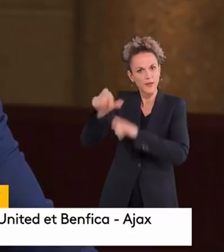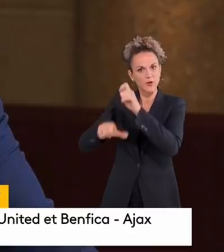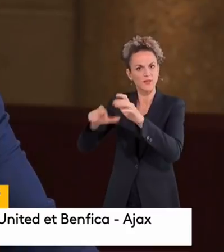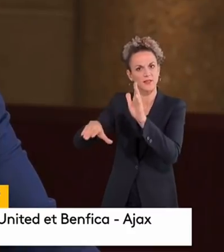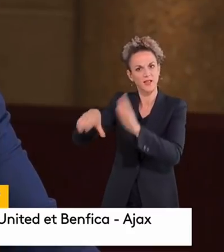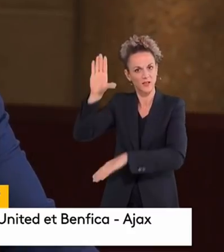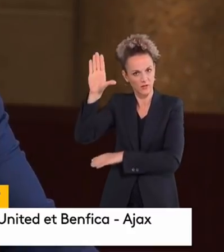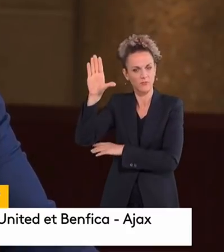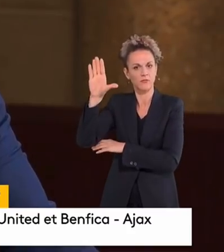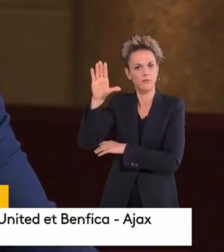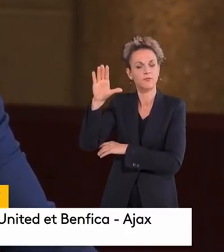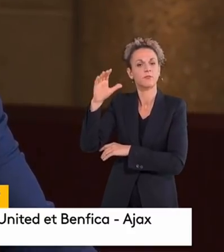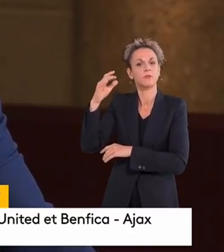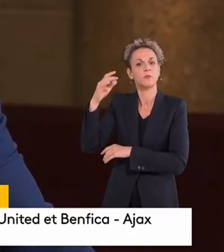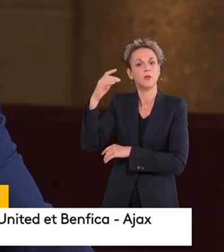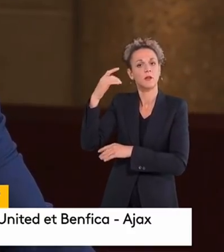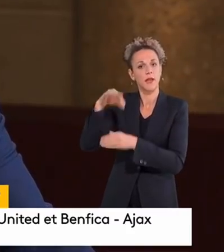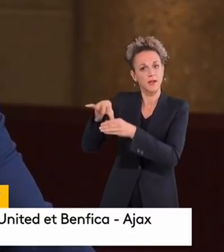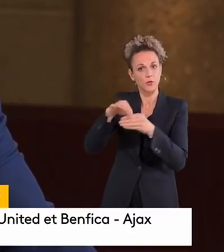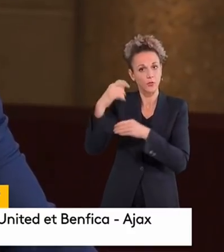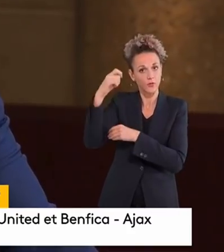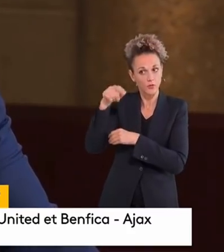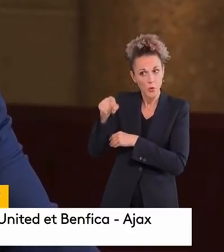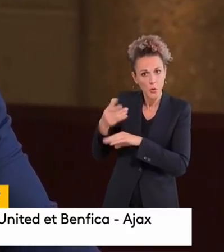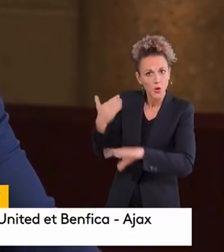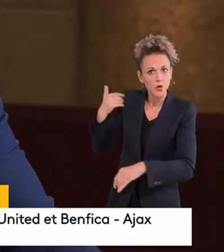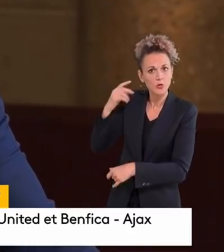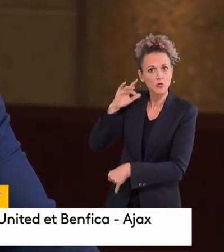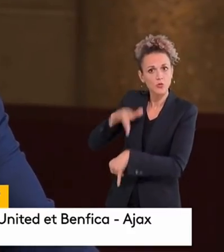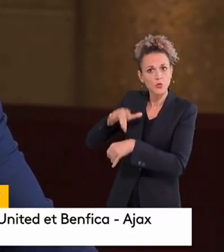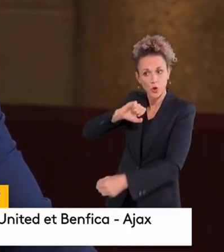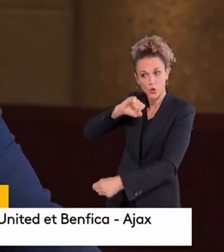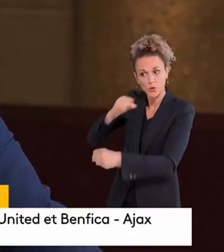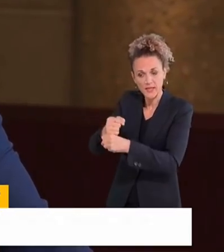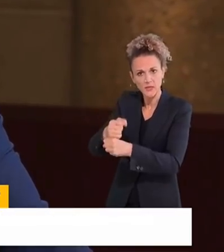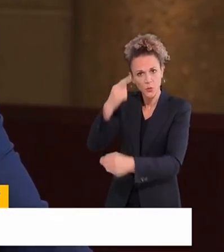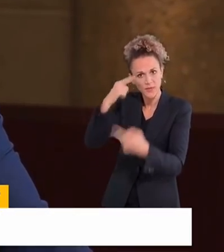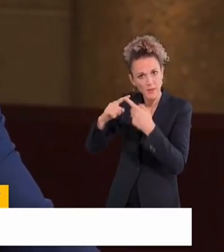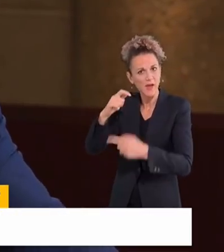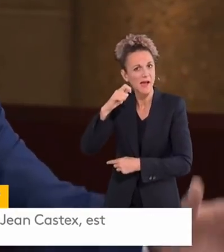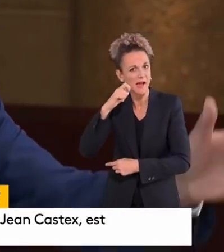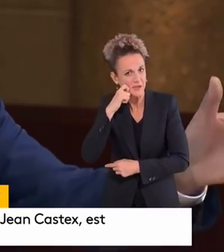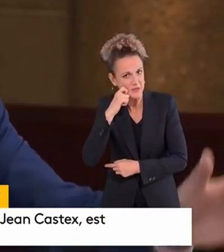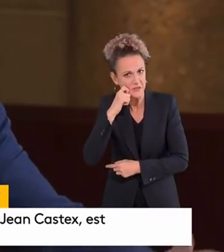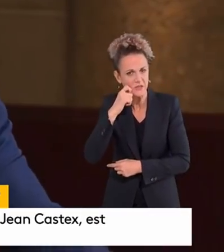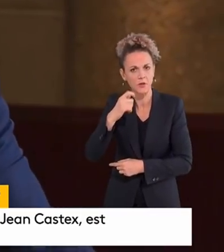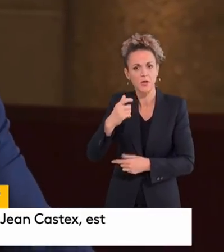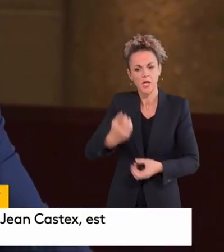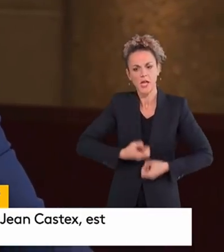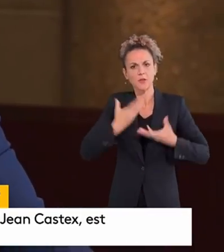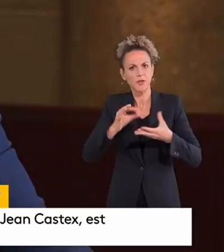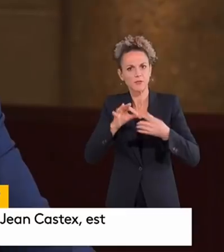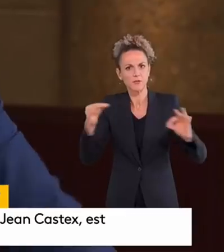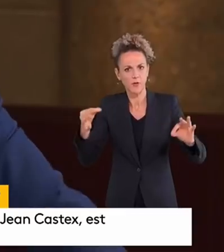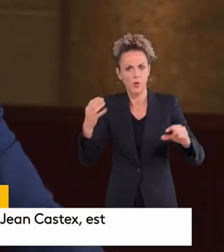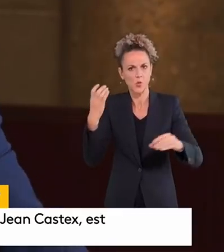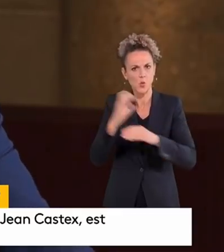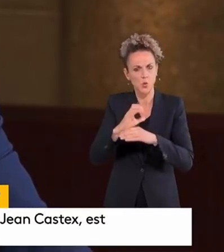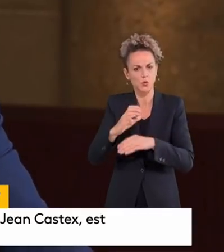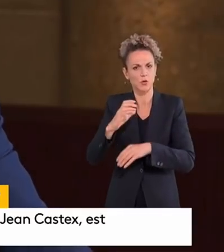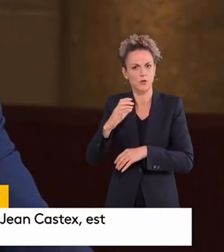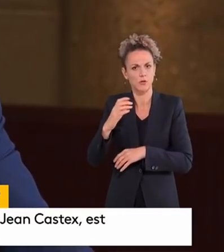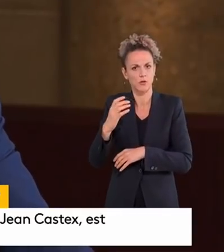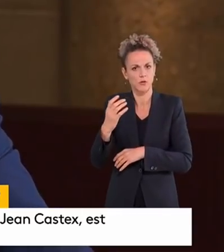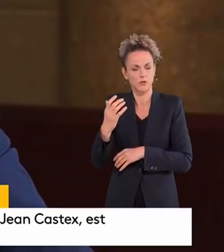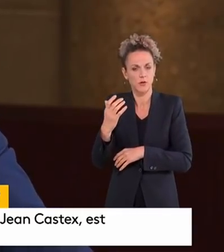condamnés pour racisme, qui tiennent des propos antisémites, qui se réclament même de Pétain, c'est pas interdit par la